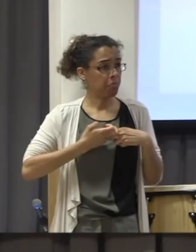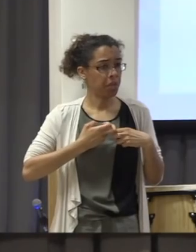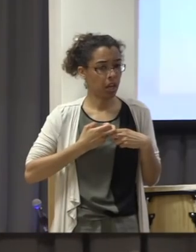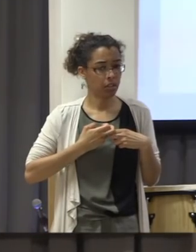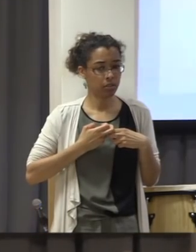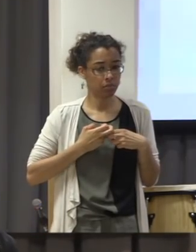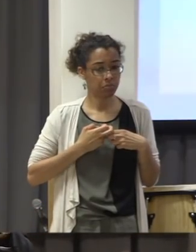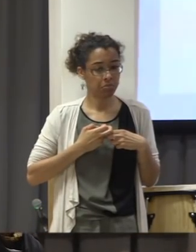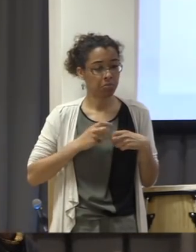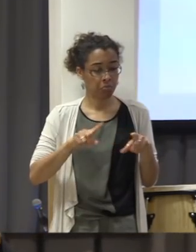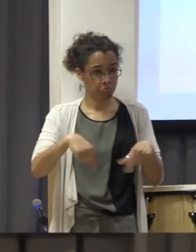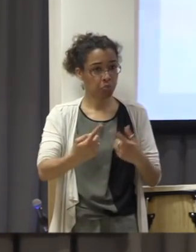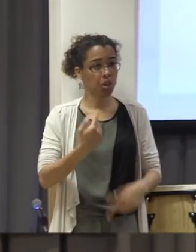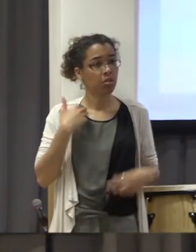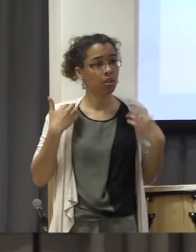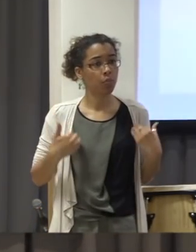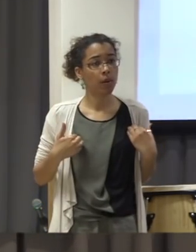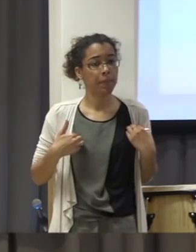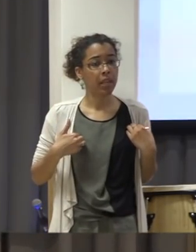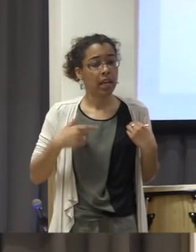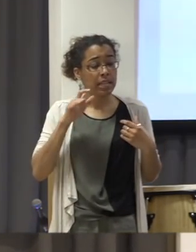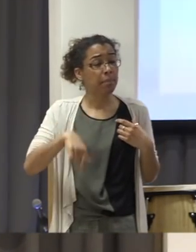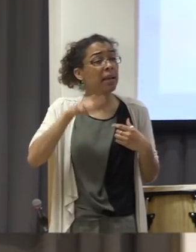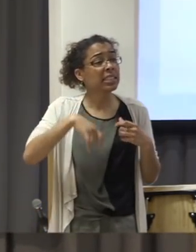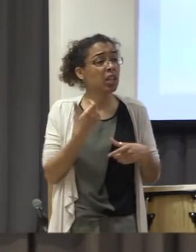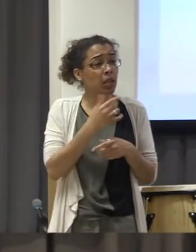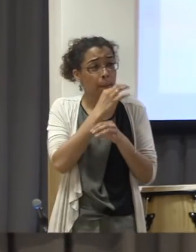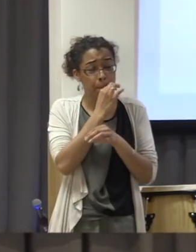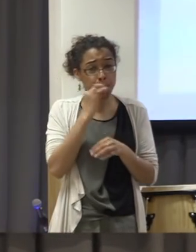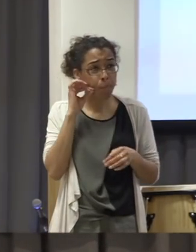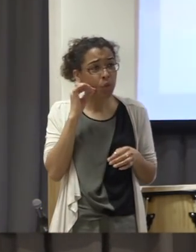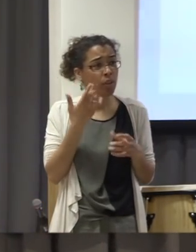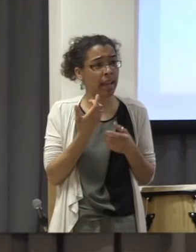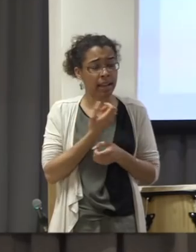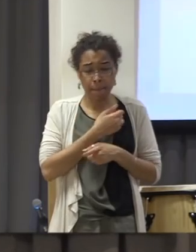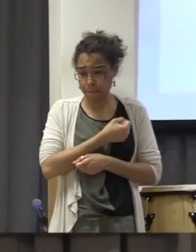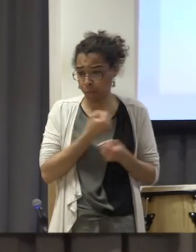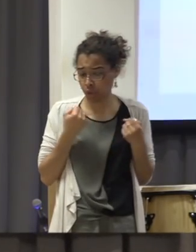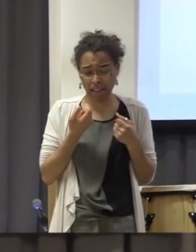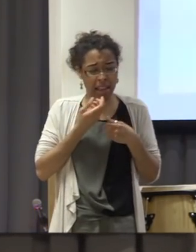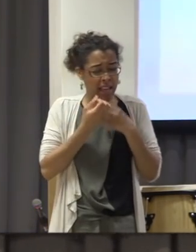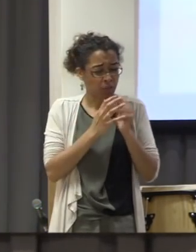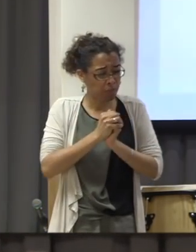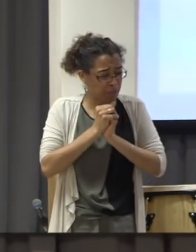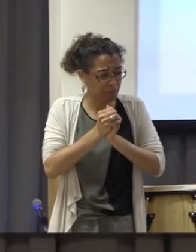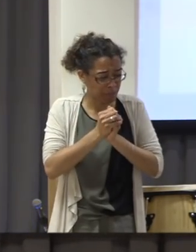le prochain, les gens ont gêné, le peuple de Dieu ont gêné. Ils ont tout